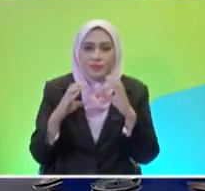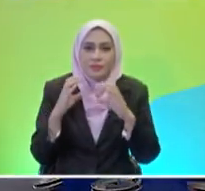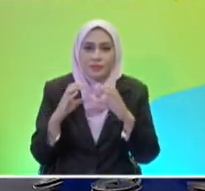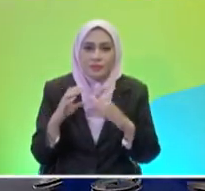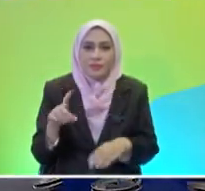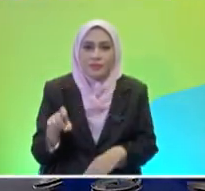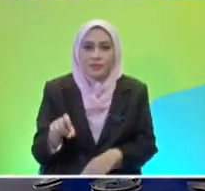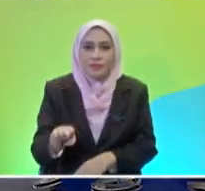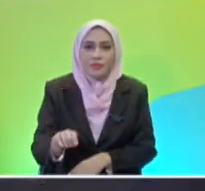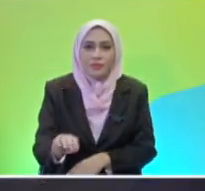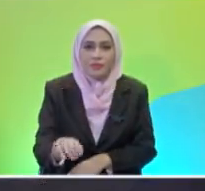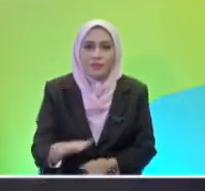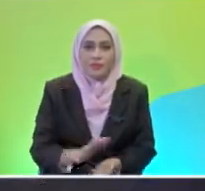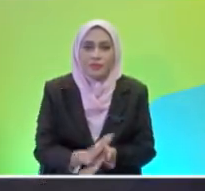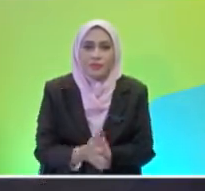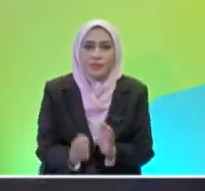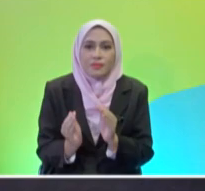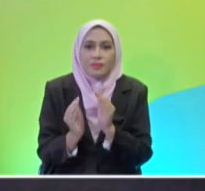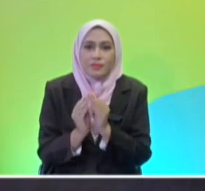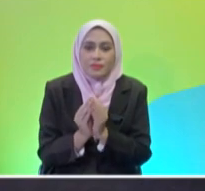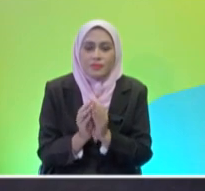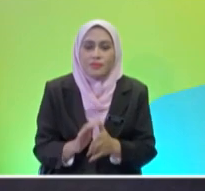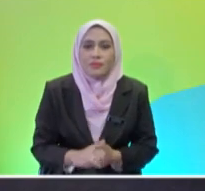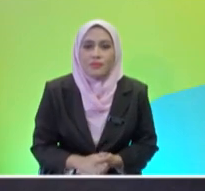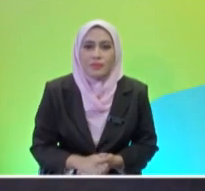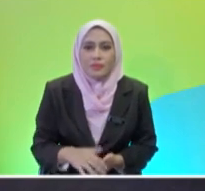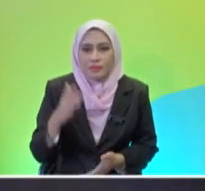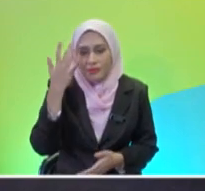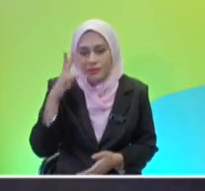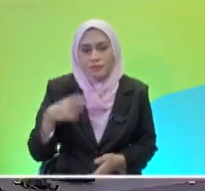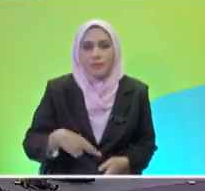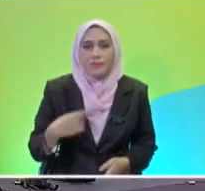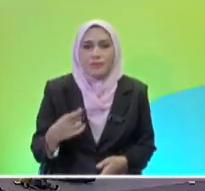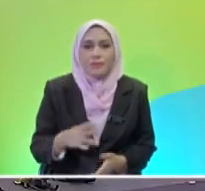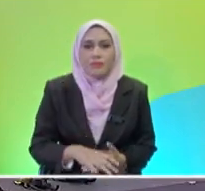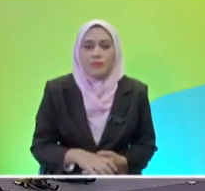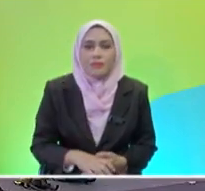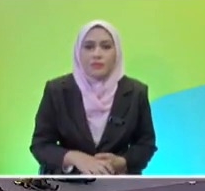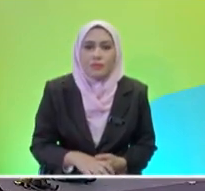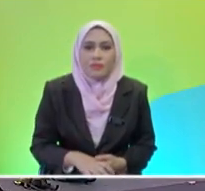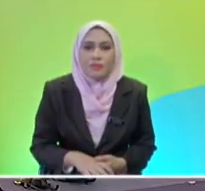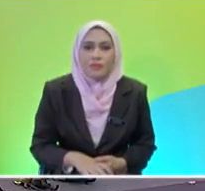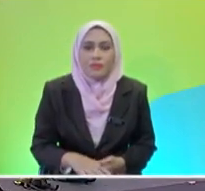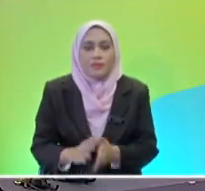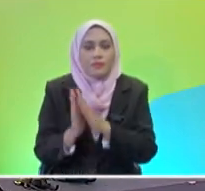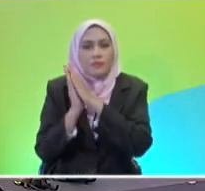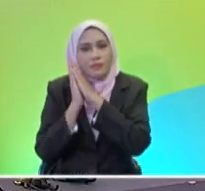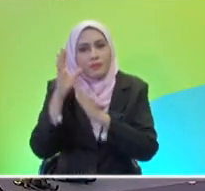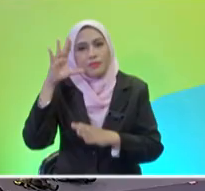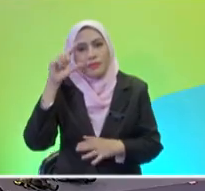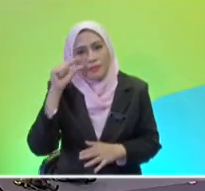jadi kepompong, cikgu. Betul, pandai Ria. Lepas tu, angkat yang kedua. Tidur